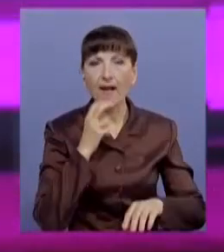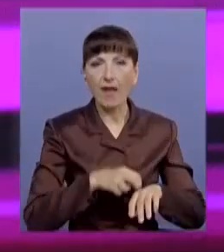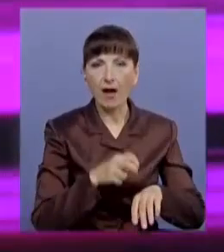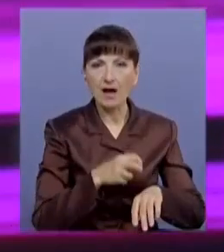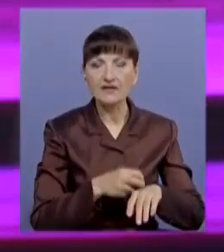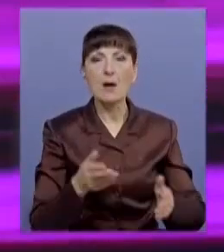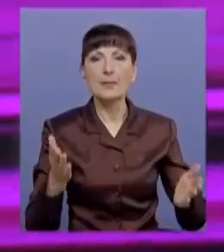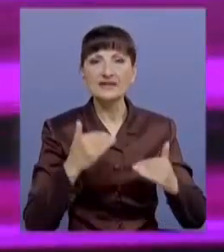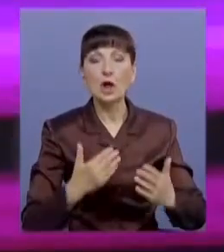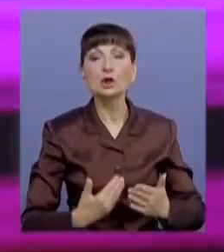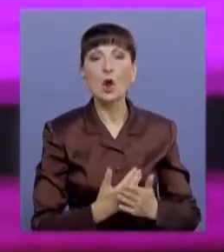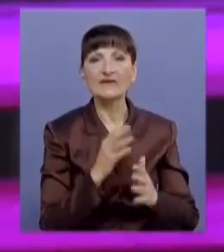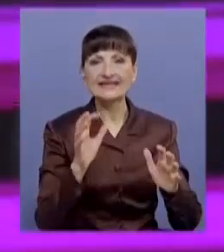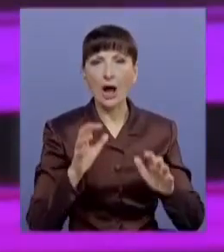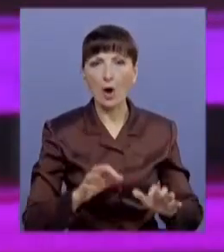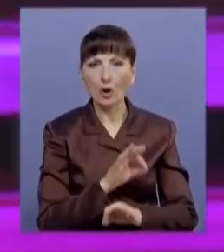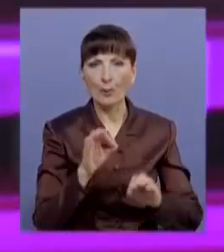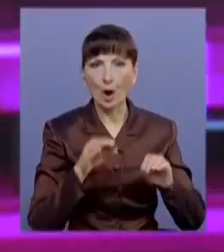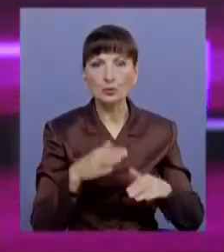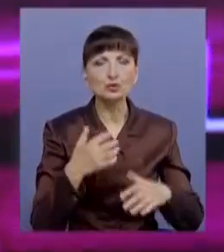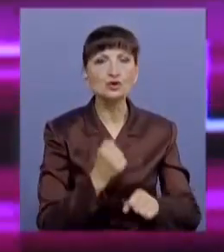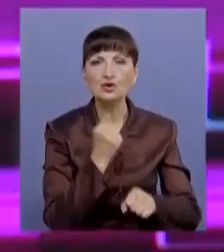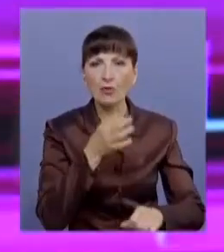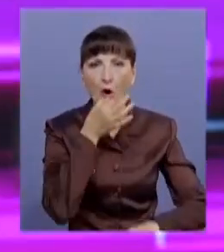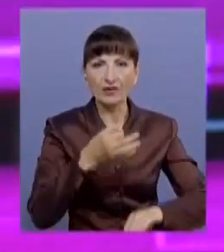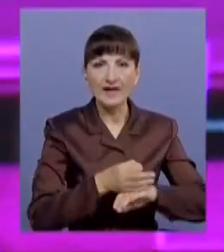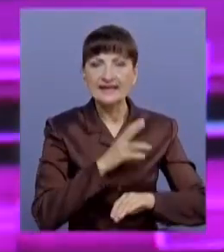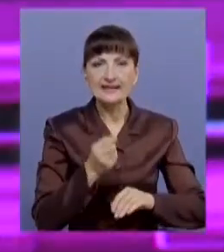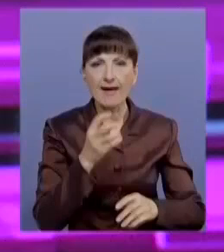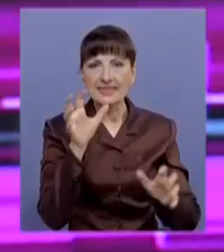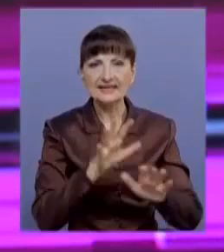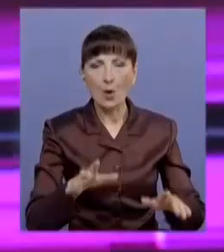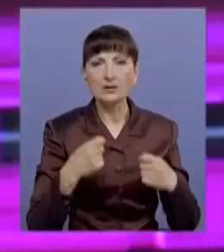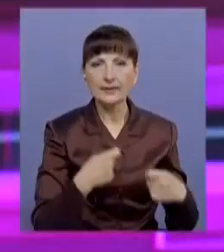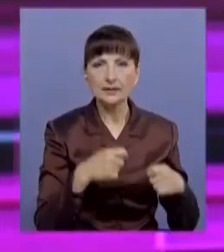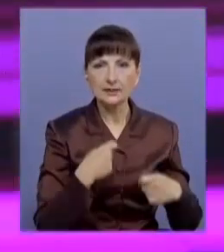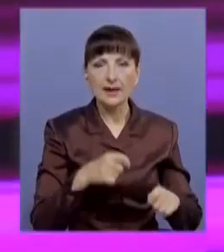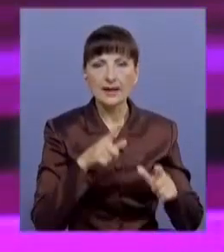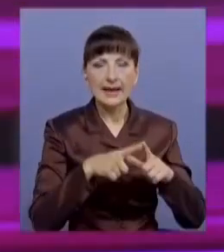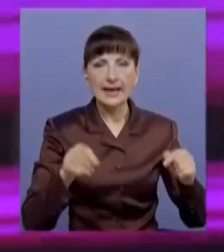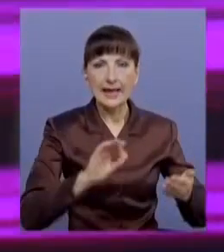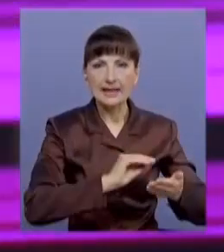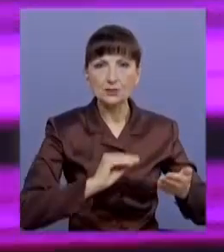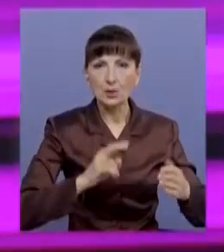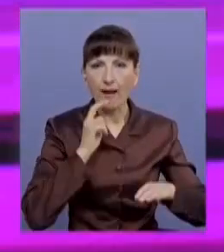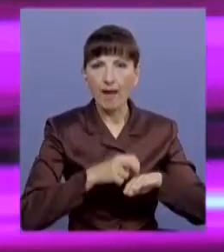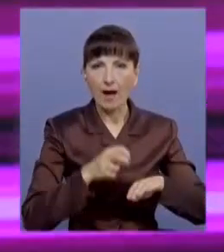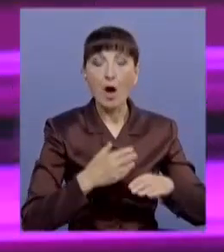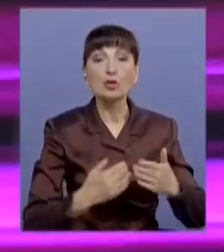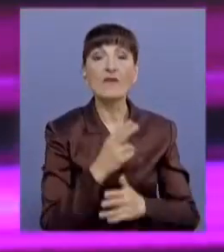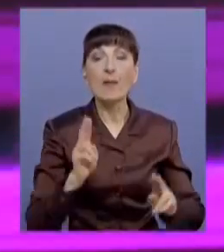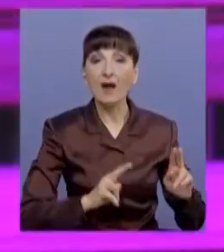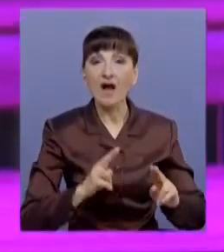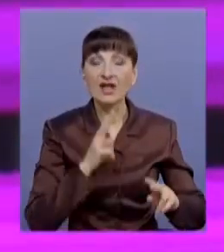продукции призван новый законопроект он ужесточает ответственность за незаконную реализацию рецептурных медикаментов о новых правилах